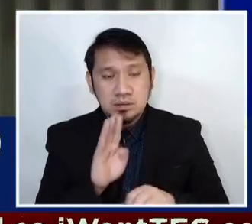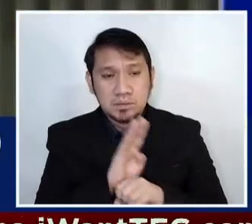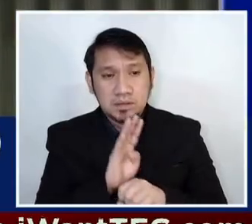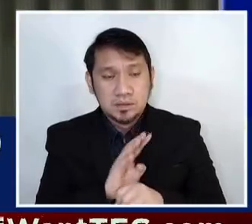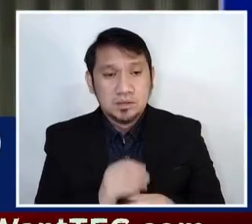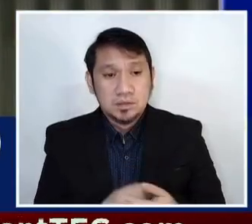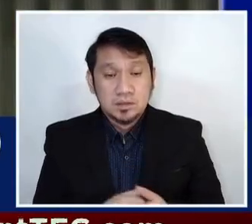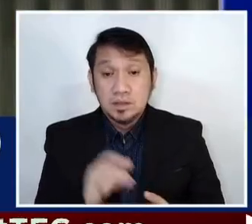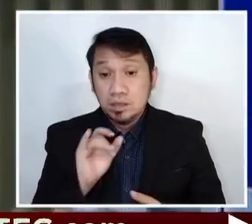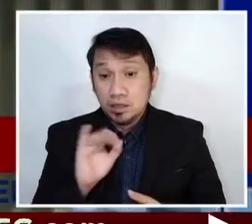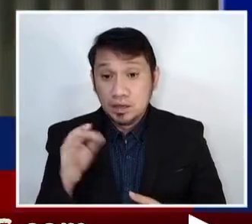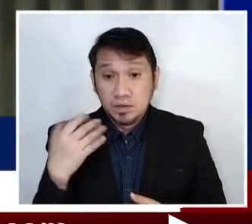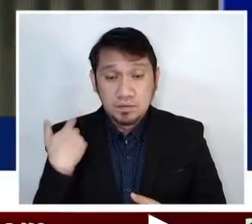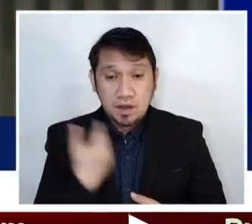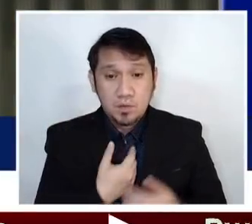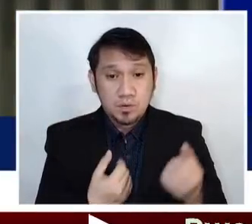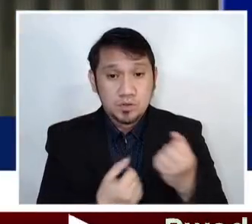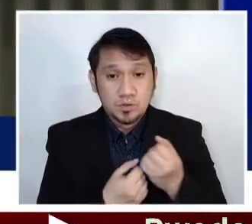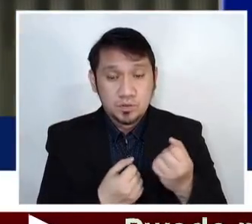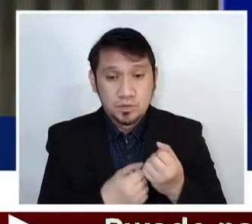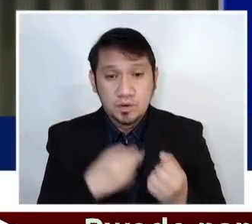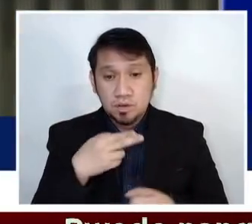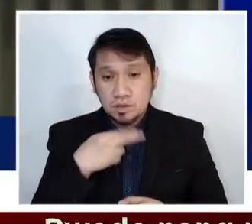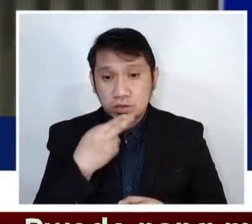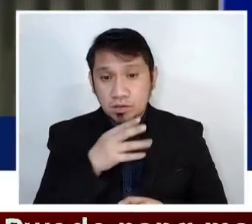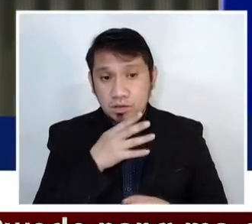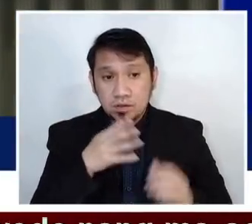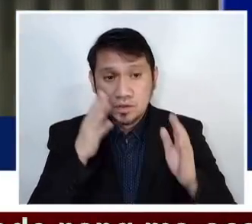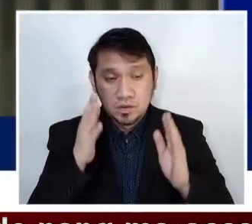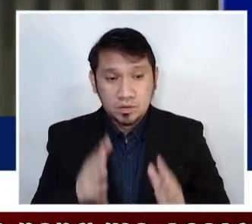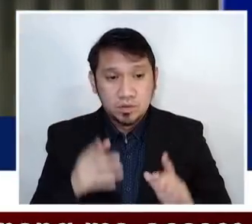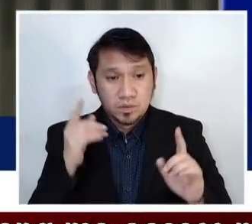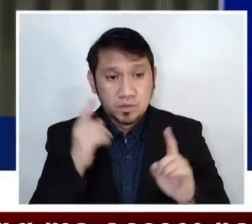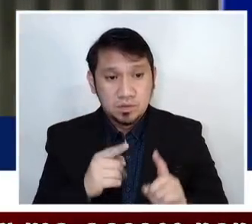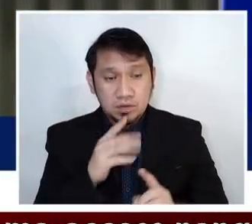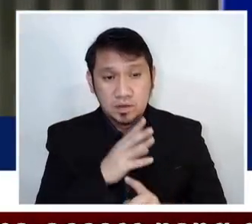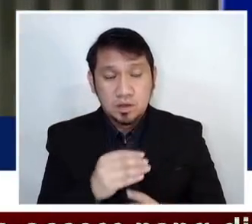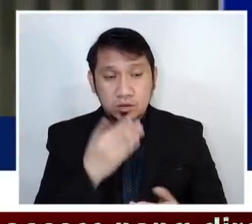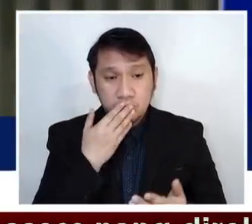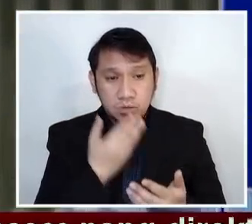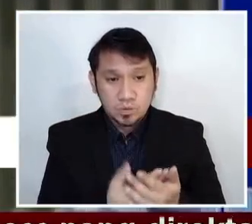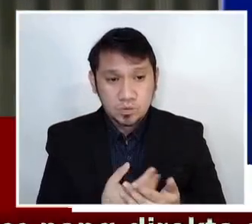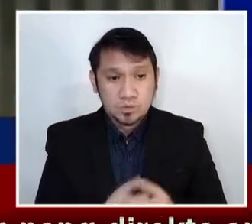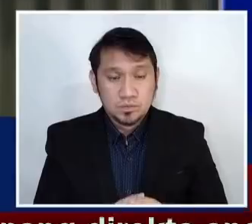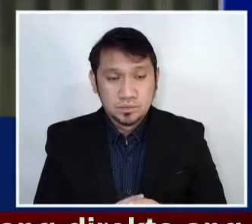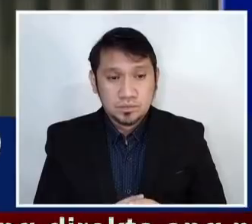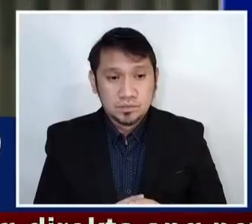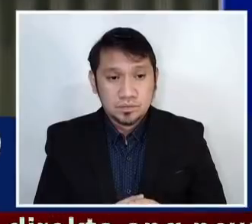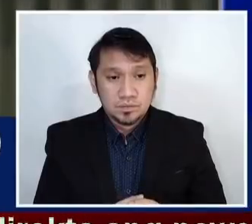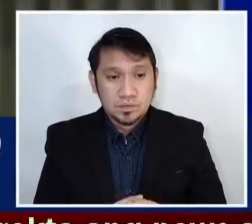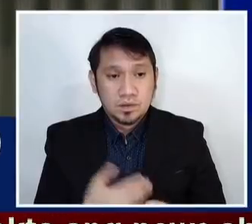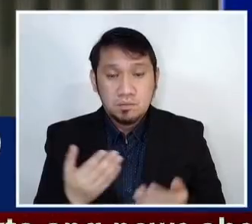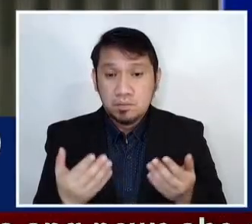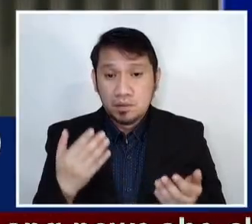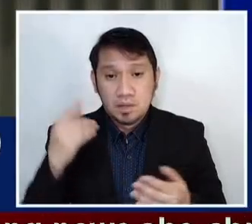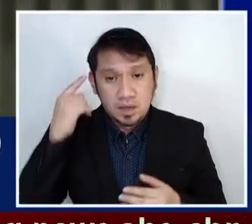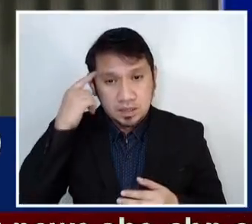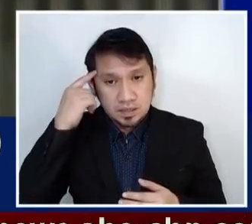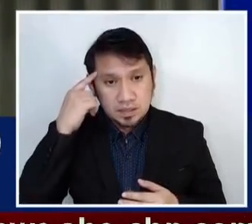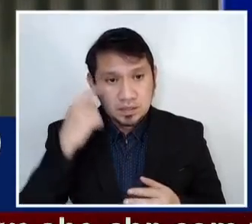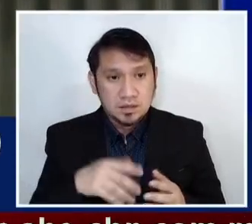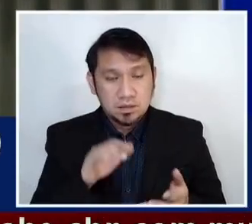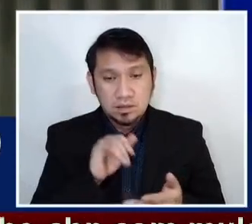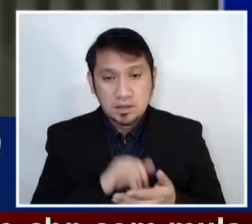our support to rice farmers are very targeted and efficient, then I think there is that